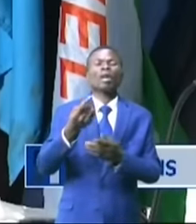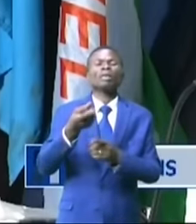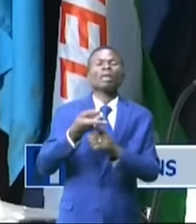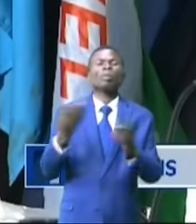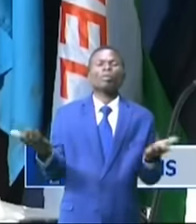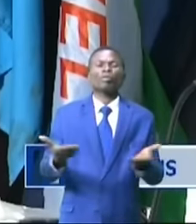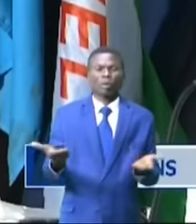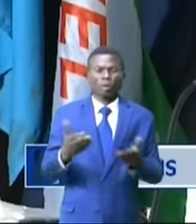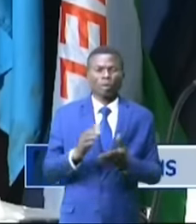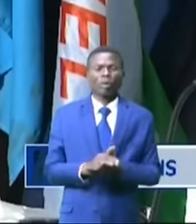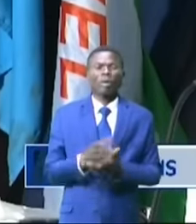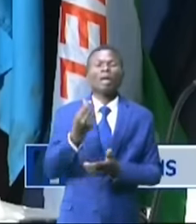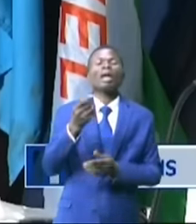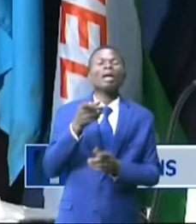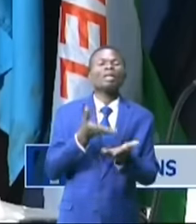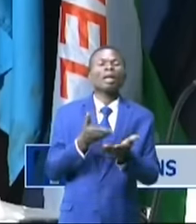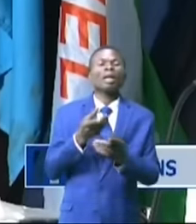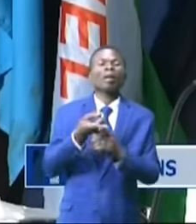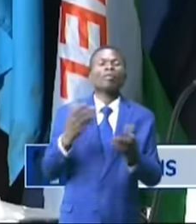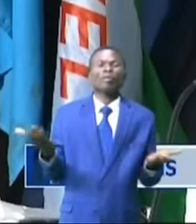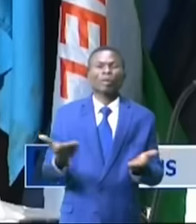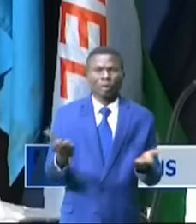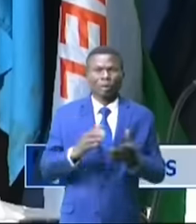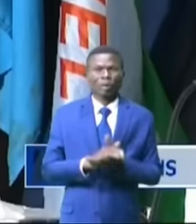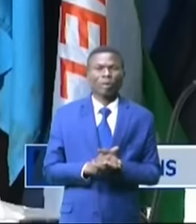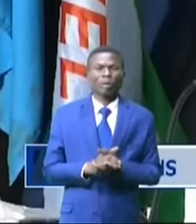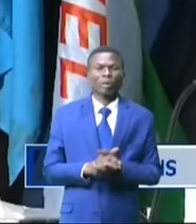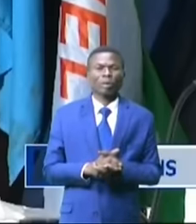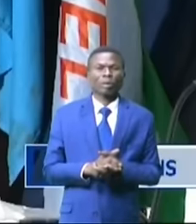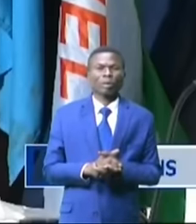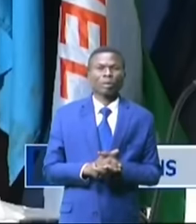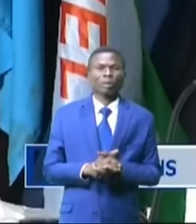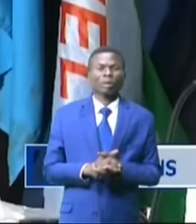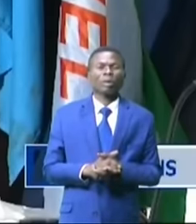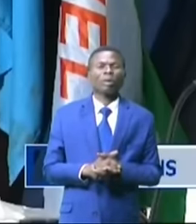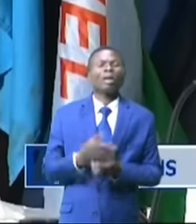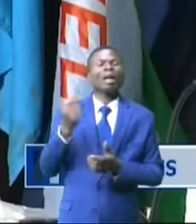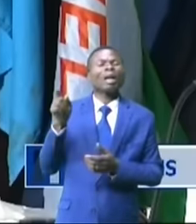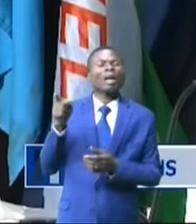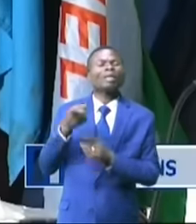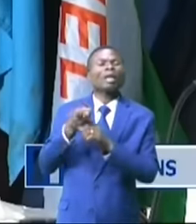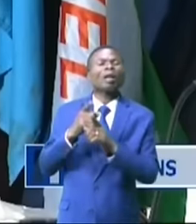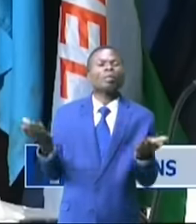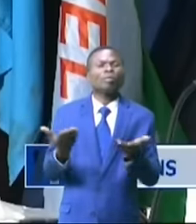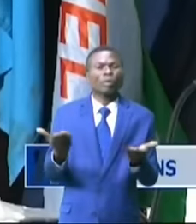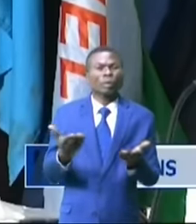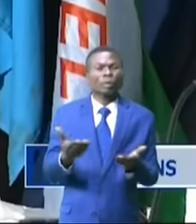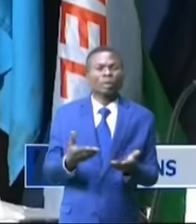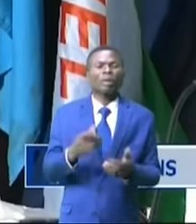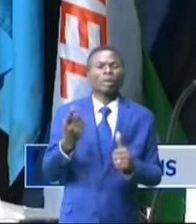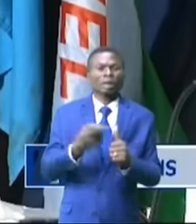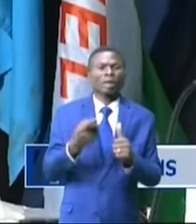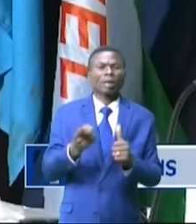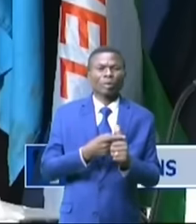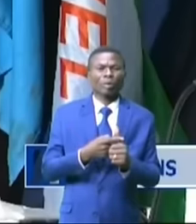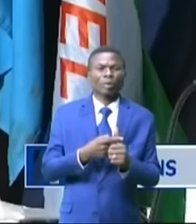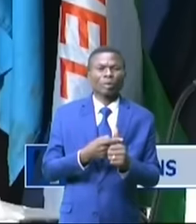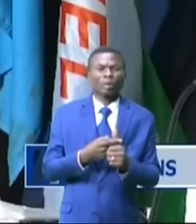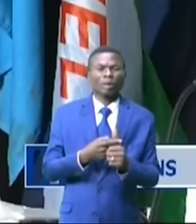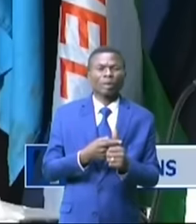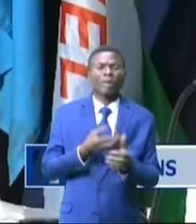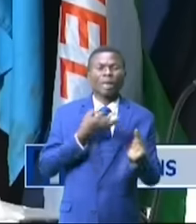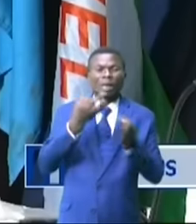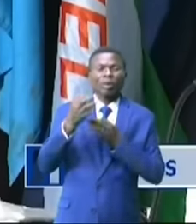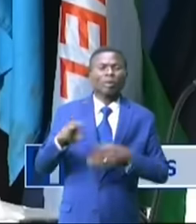D'où viendra cet argent? Avant de parler de l'origine de ces 300 milliards, je voudrais d'abord vous utiliser, parce